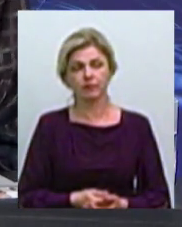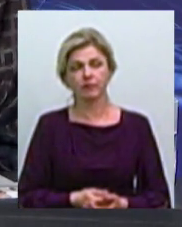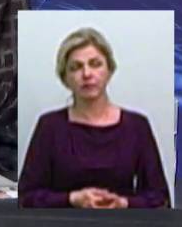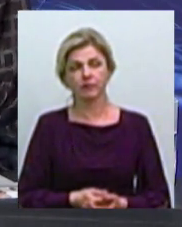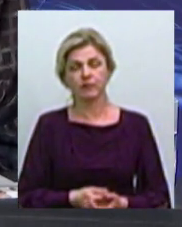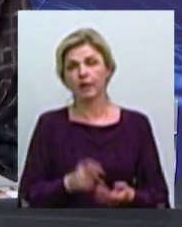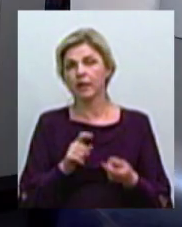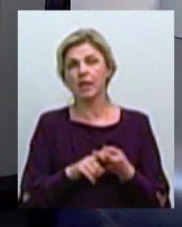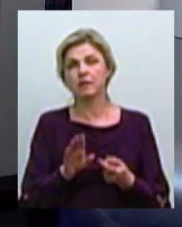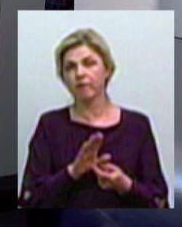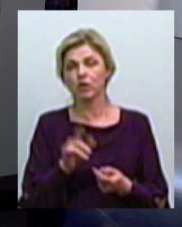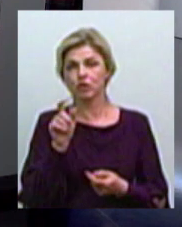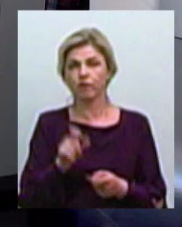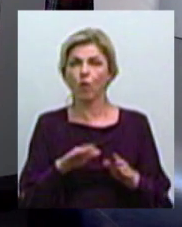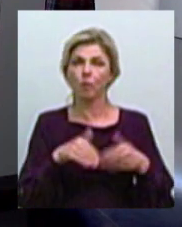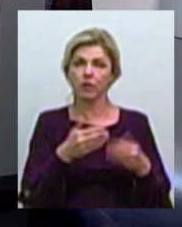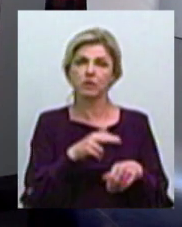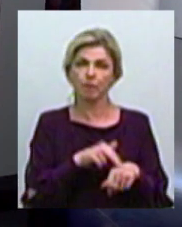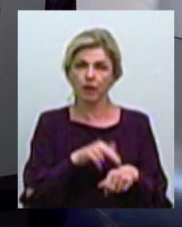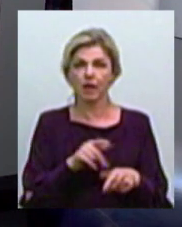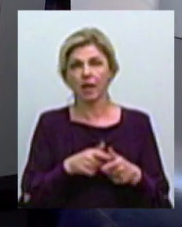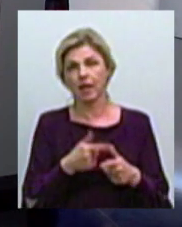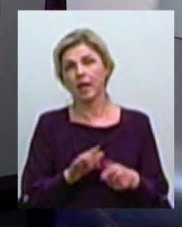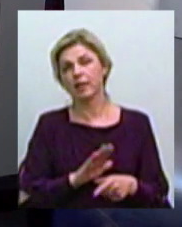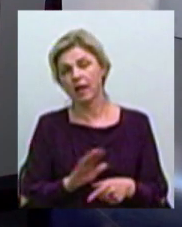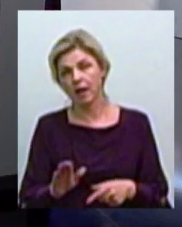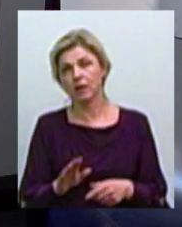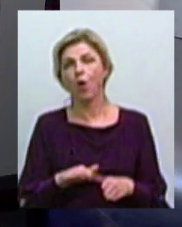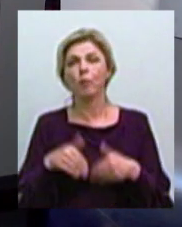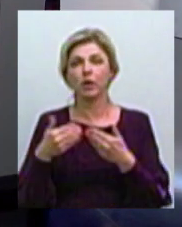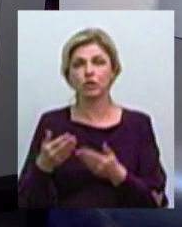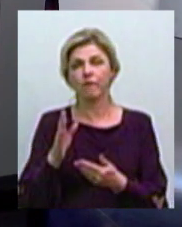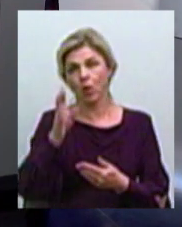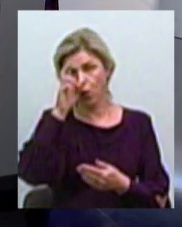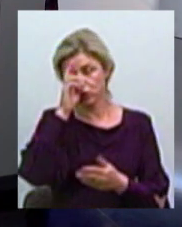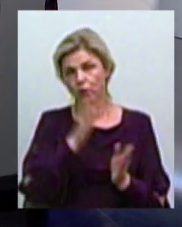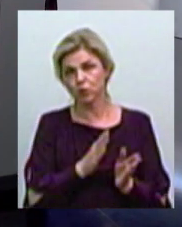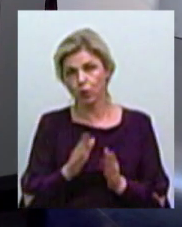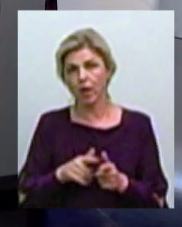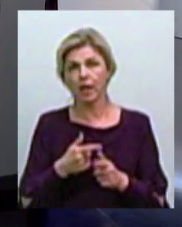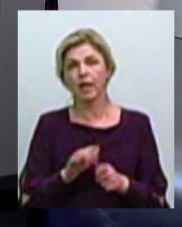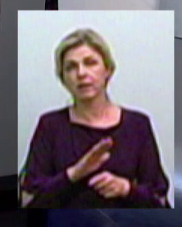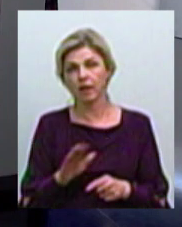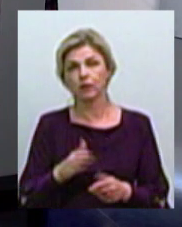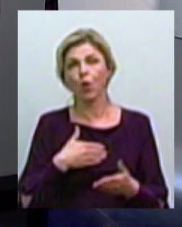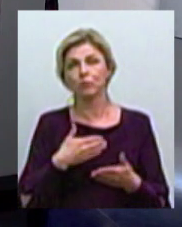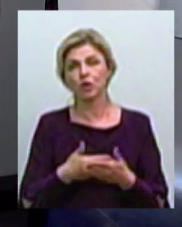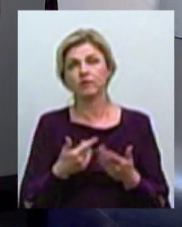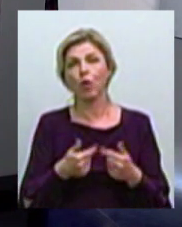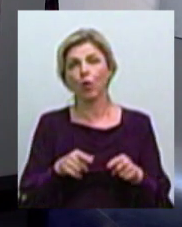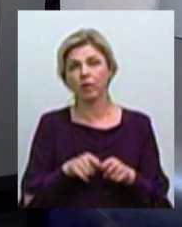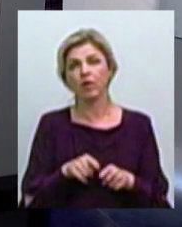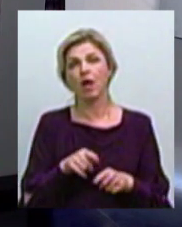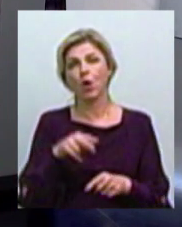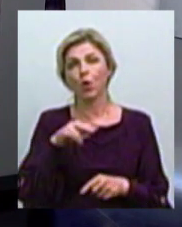независимо от того, человек обращается в правоохранительные органы или нет, обращается он в государственные структуры или нет. То есть общественная организация